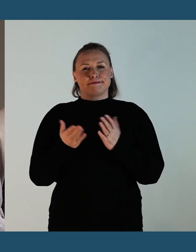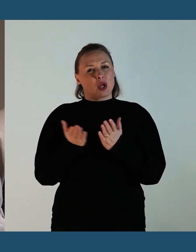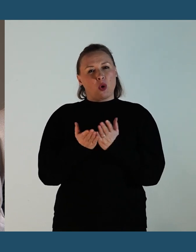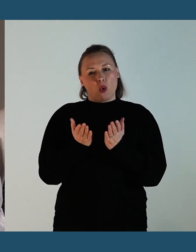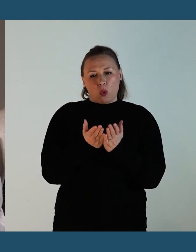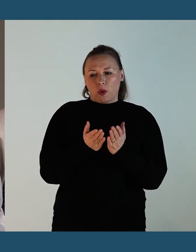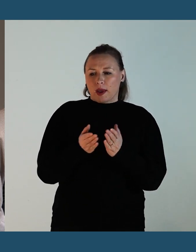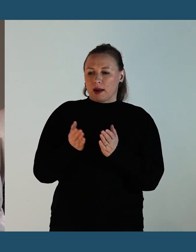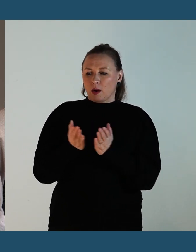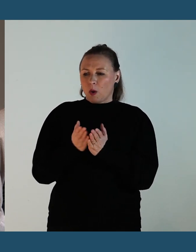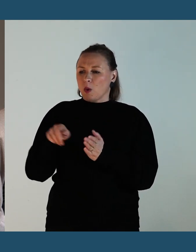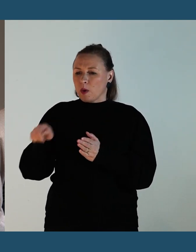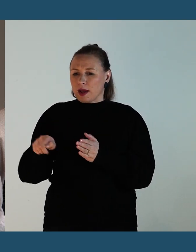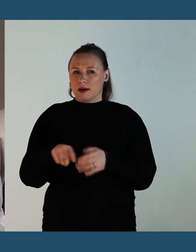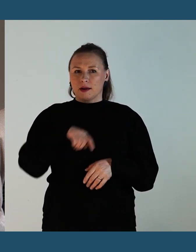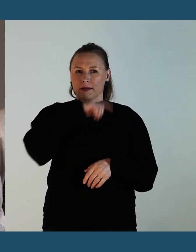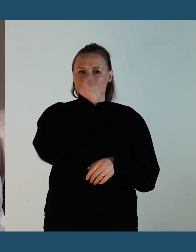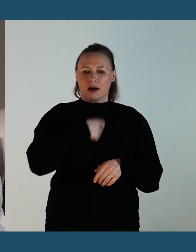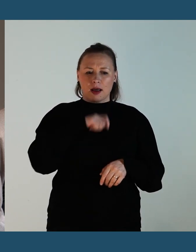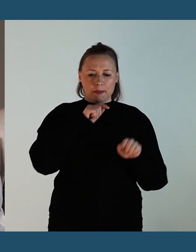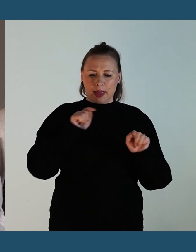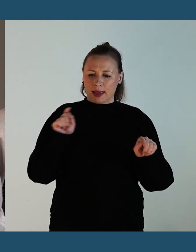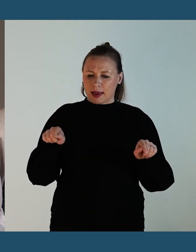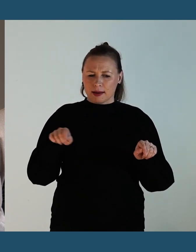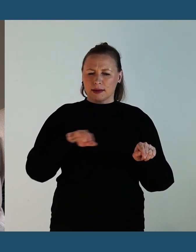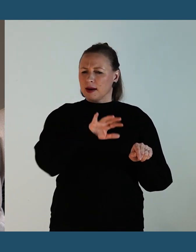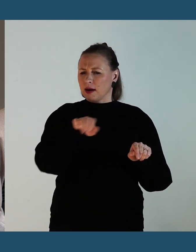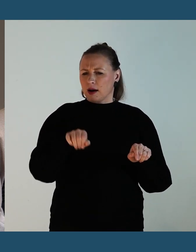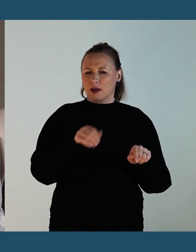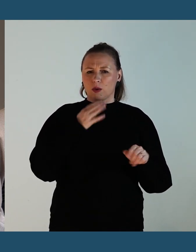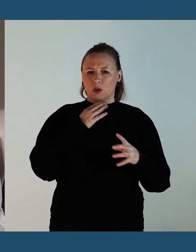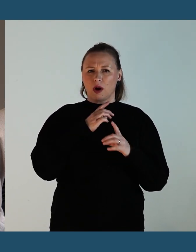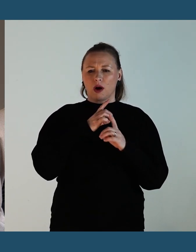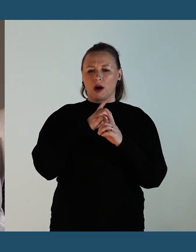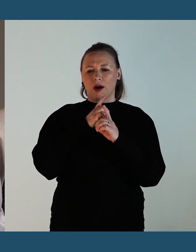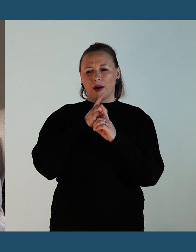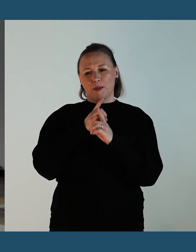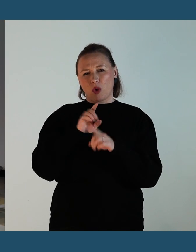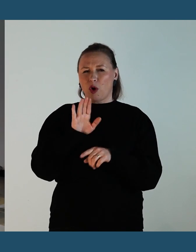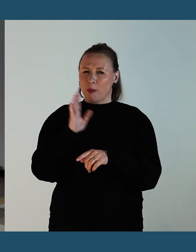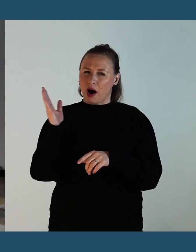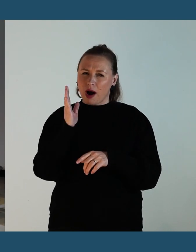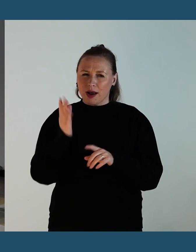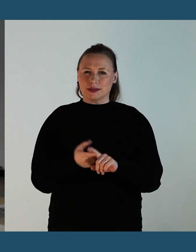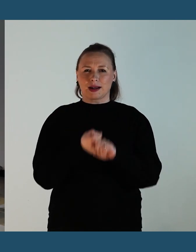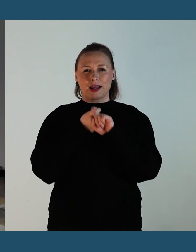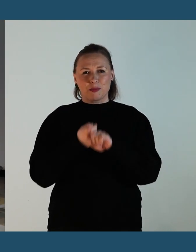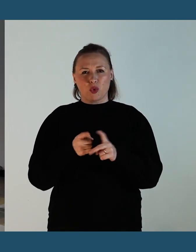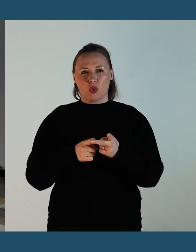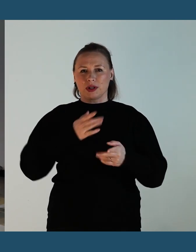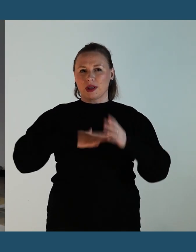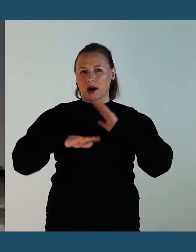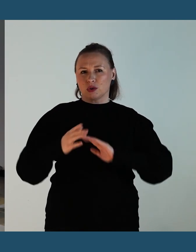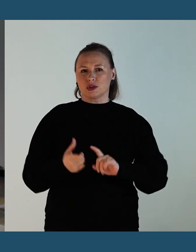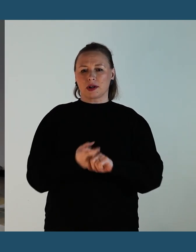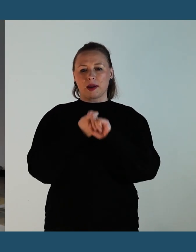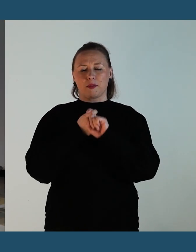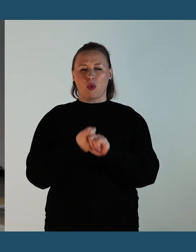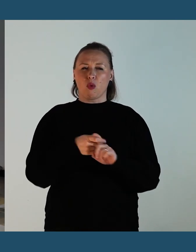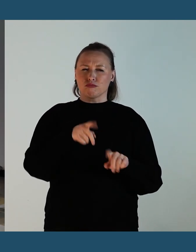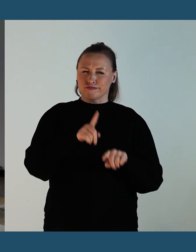vanhempien ja kaikkien asianosaisten niin kuin käytettävissä olevasta ajasta ja tahtotilasta ja tämmöisestä.